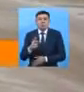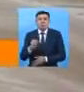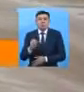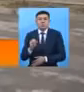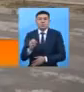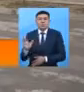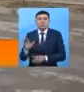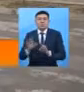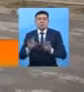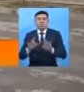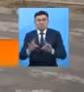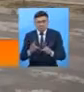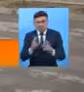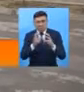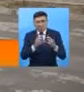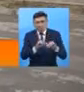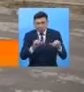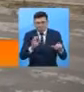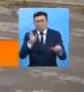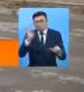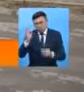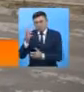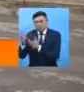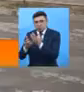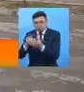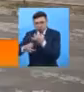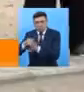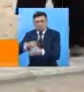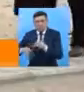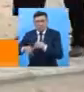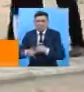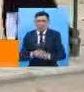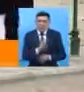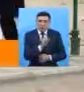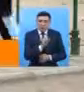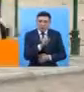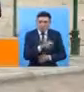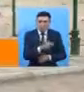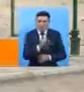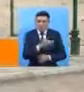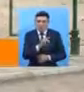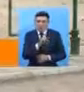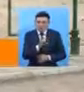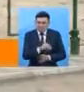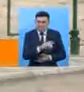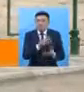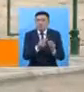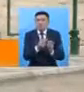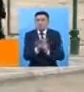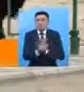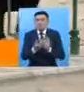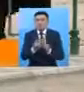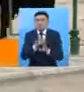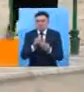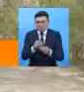количества общественного транспорта будет рассмотрен кроме того в рамках программы аула манат планируется увеличить средства на поддержку предпринимателей